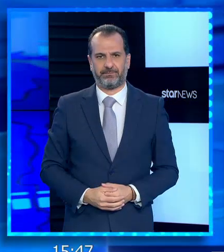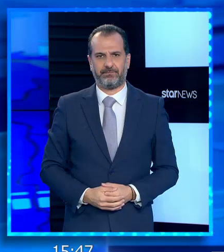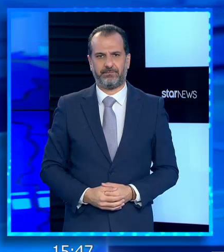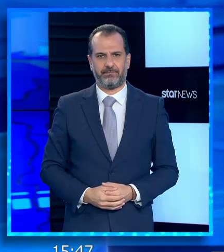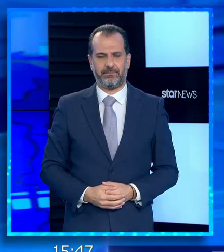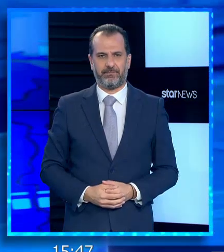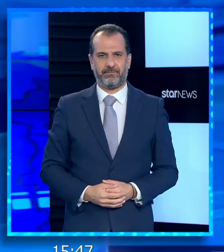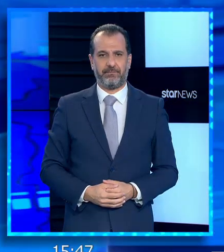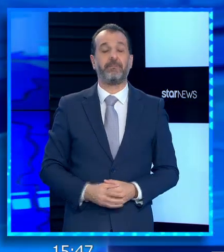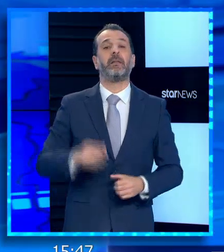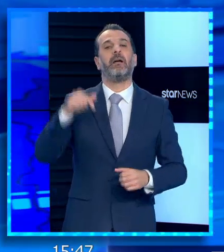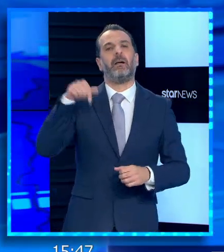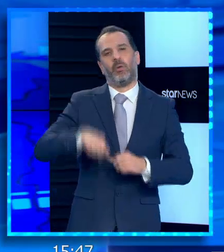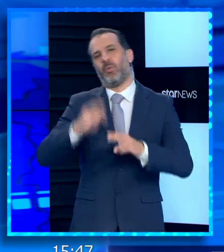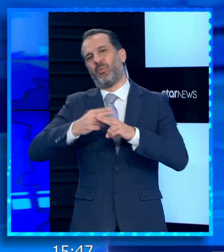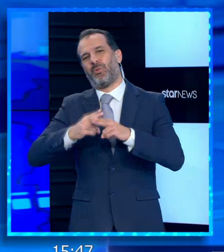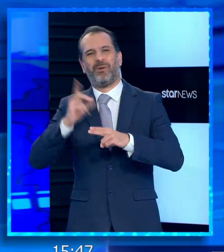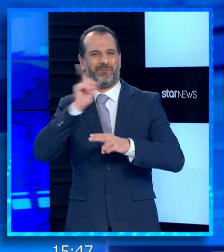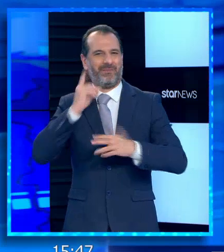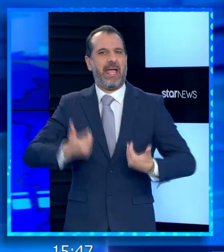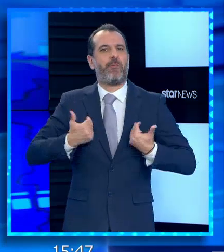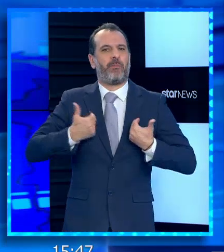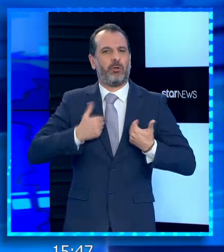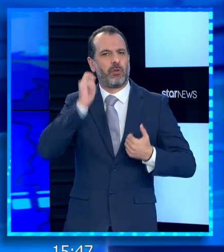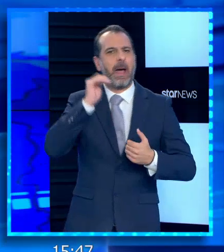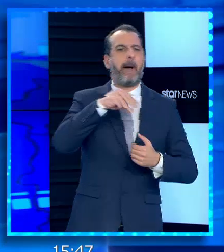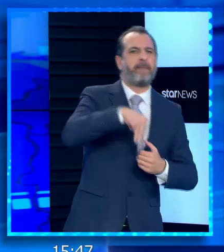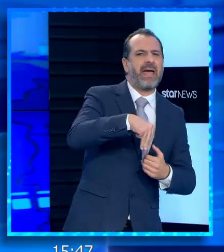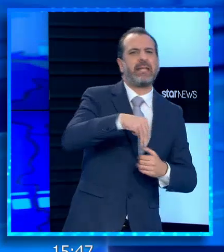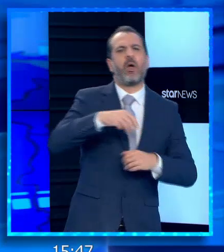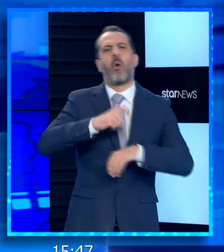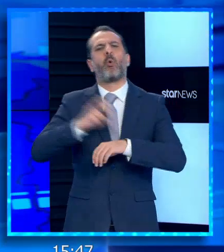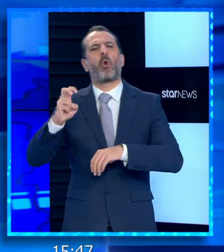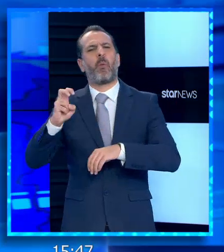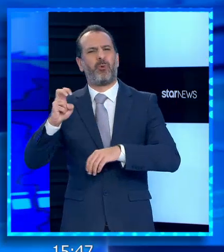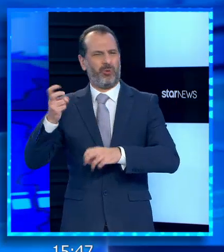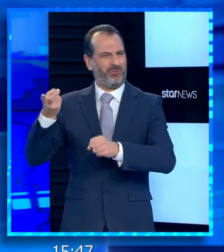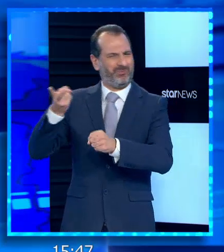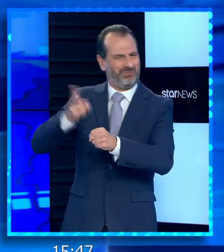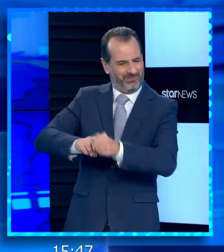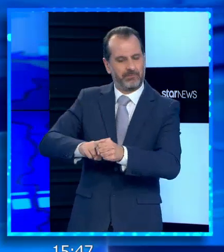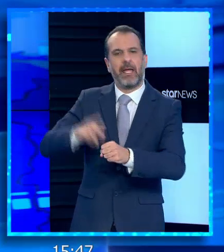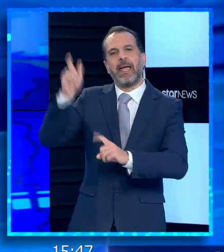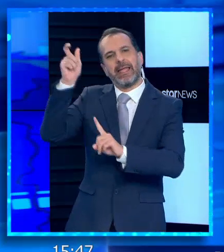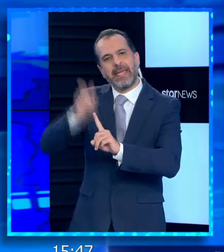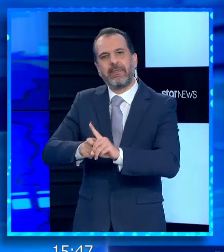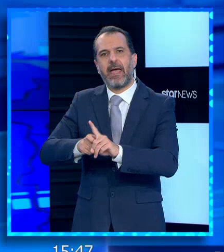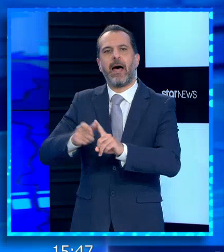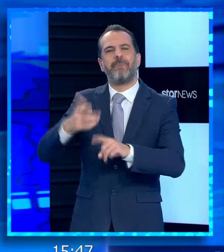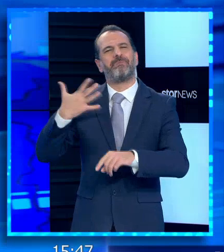Πάνω από 200 άτομα συγκεντρώθηκαν στο σπίτι της Μέρης Χρονοπούλου για να την αποχαιρετήσουν. Ήταν ντυμένη στα λευκά όπως εκείνη